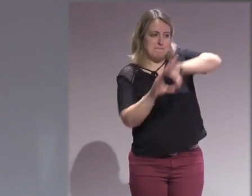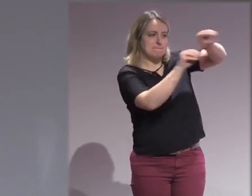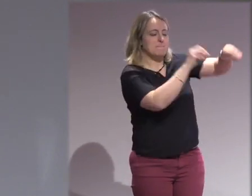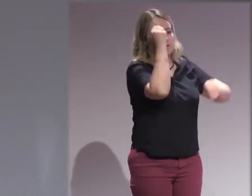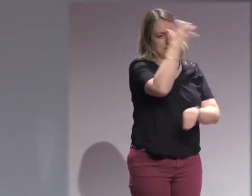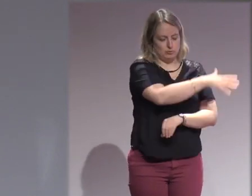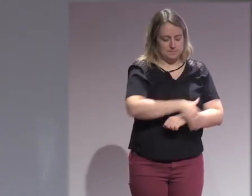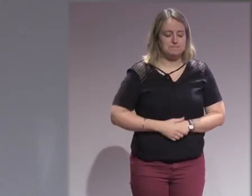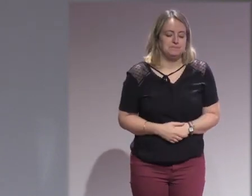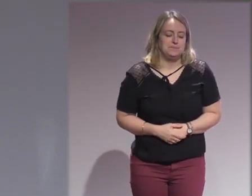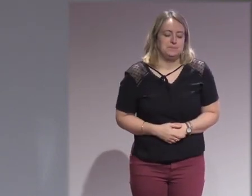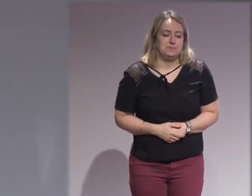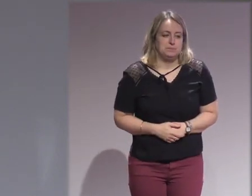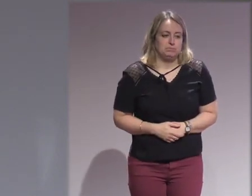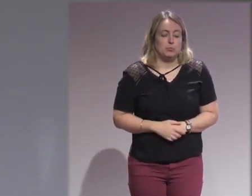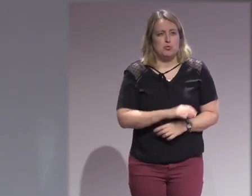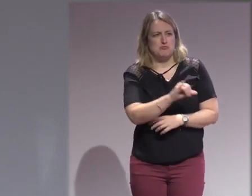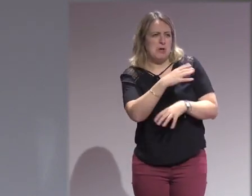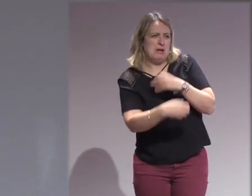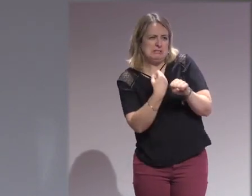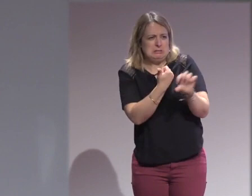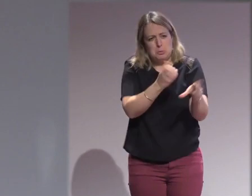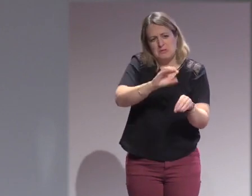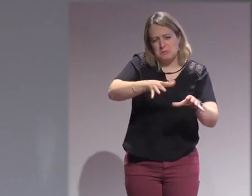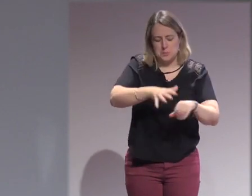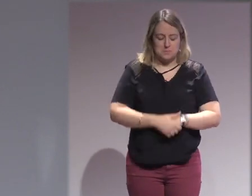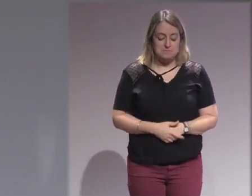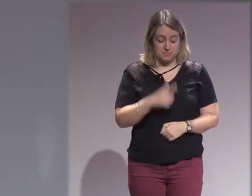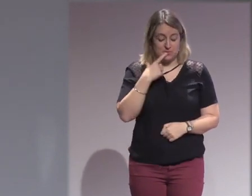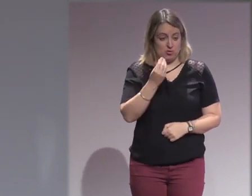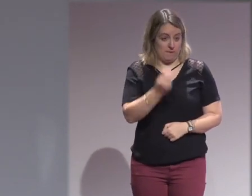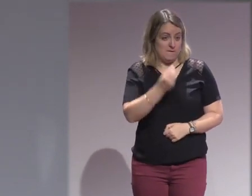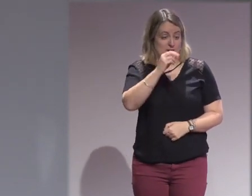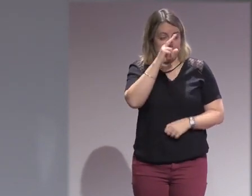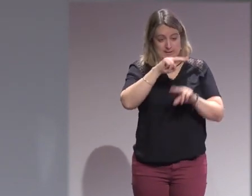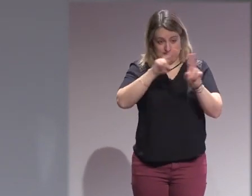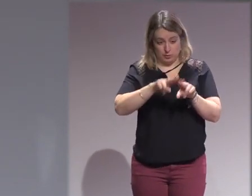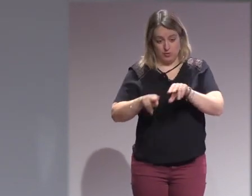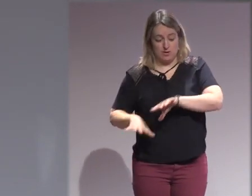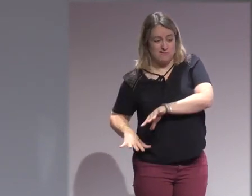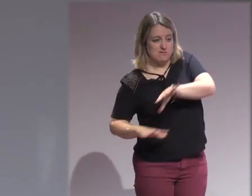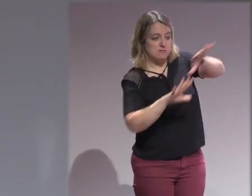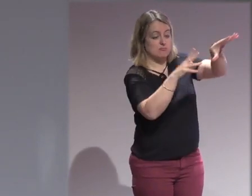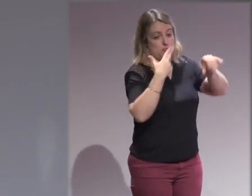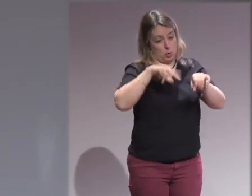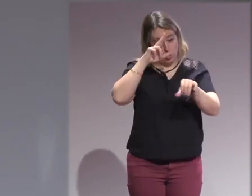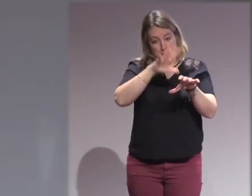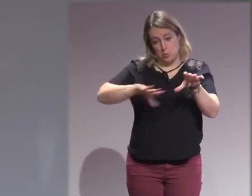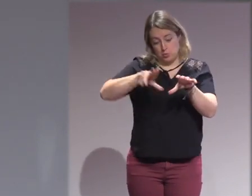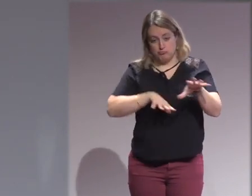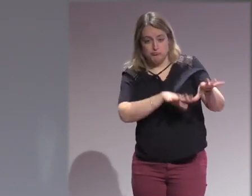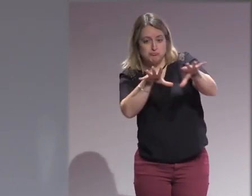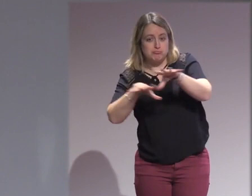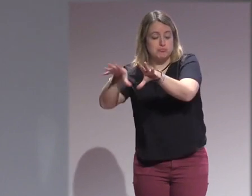États-Unis. Donc on a aussi des déplacements d'enfants à l'international, soit intra-européen ou soit on va